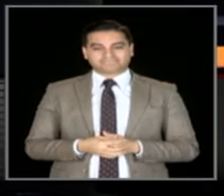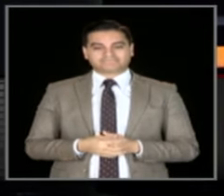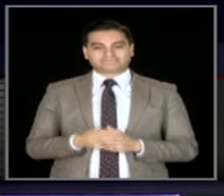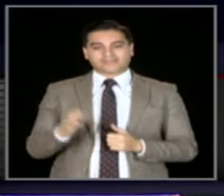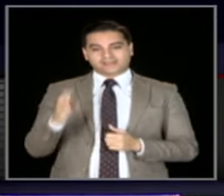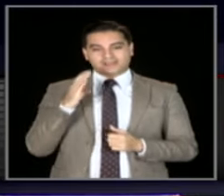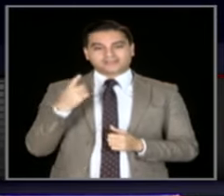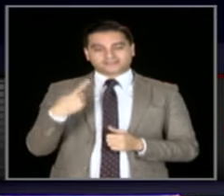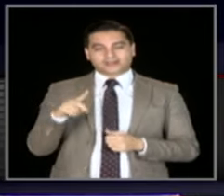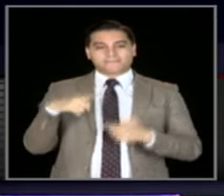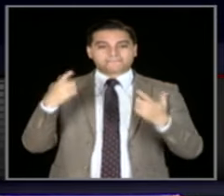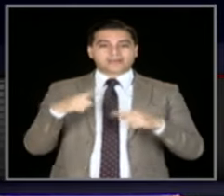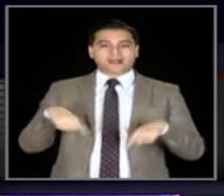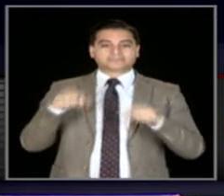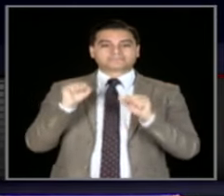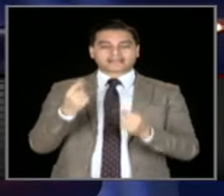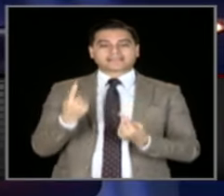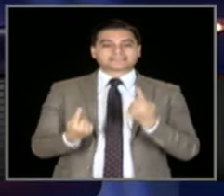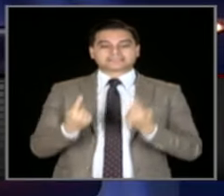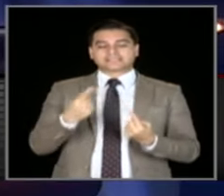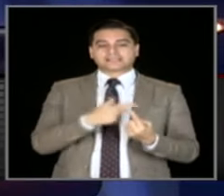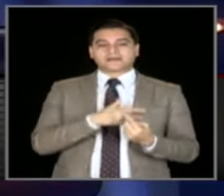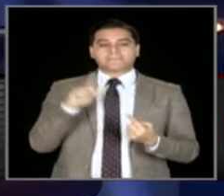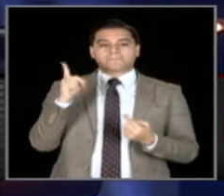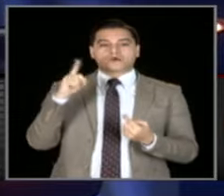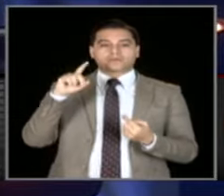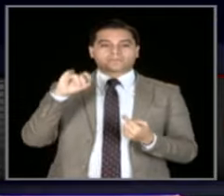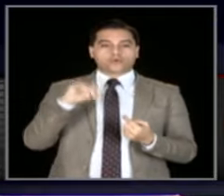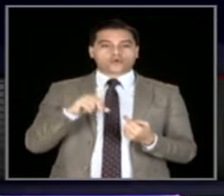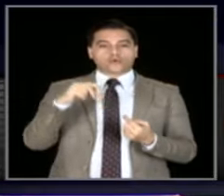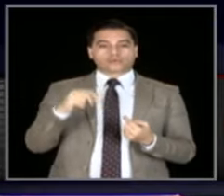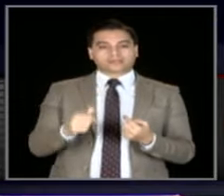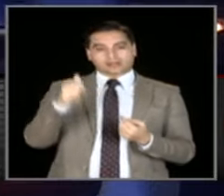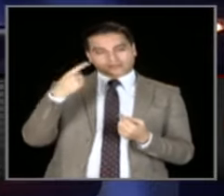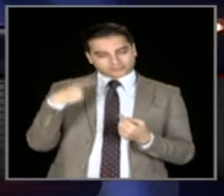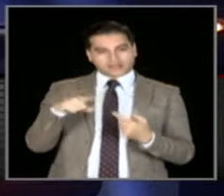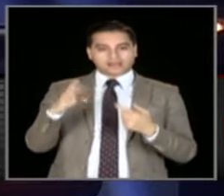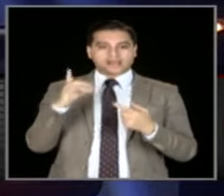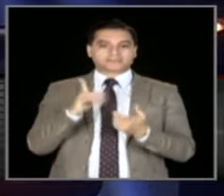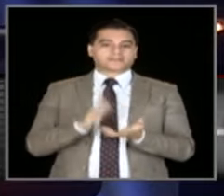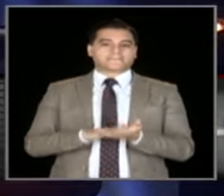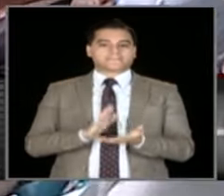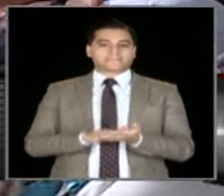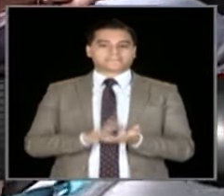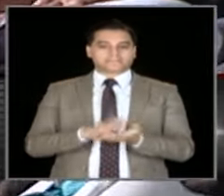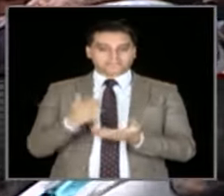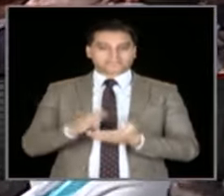البحر ده موطن لجزيرة برمودا. برمودا. إجابة صحيحة.